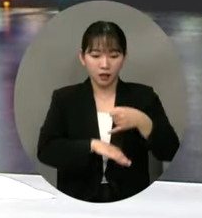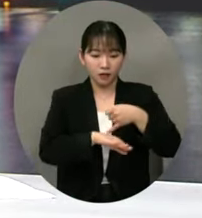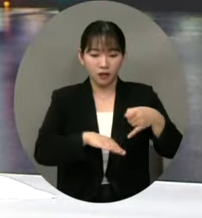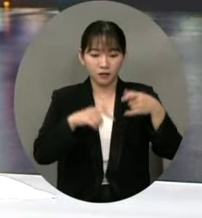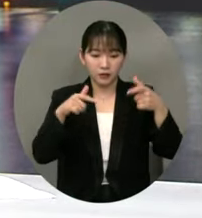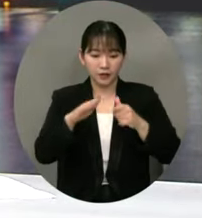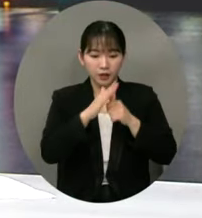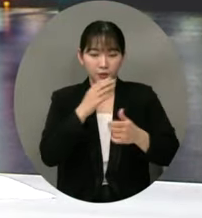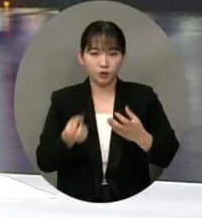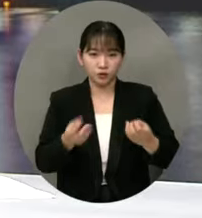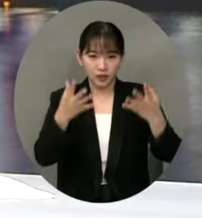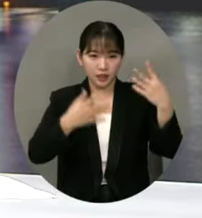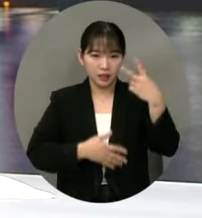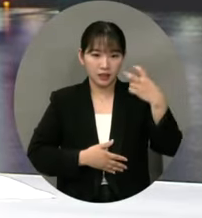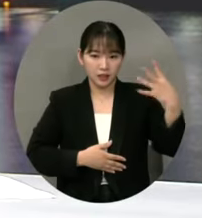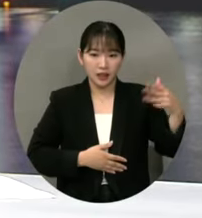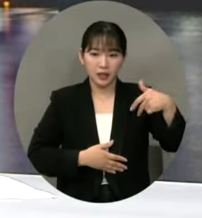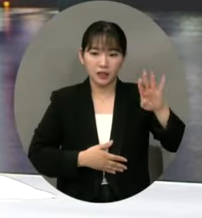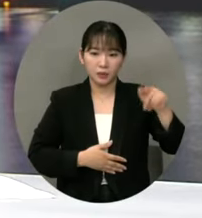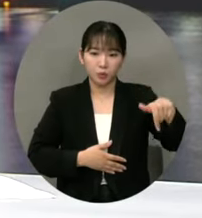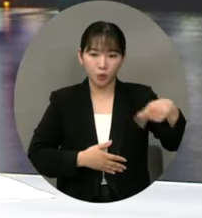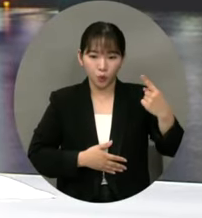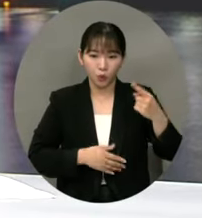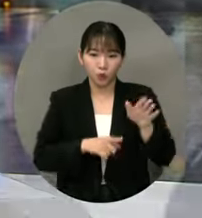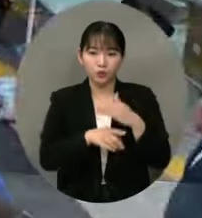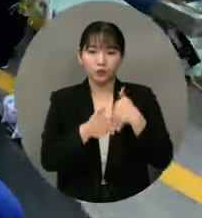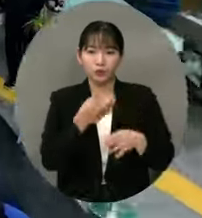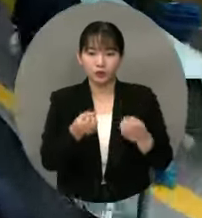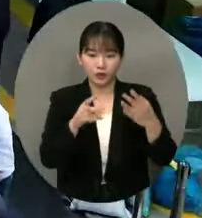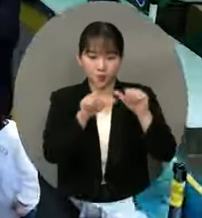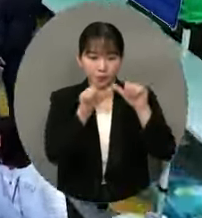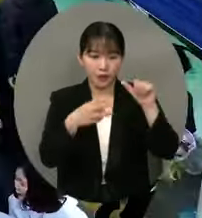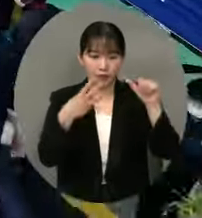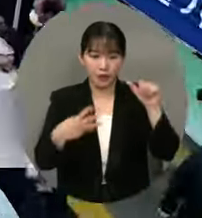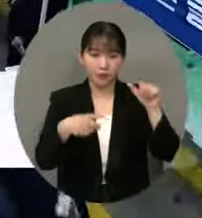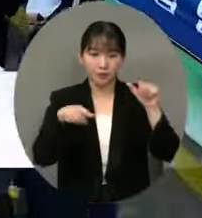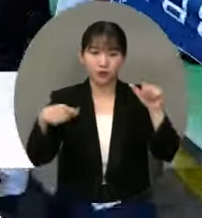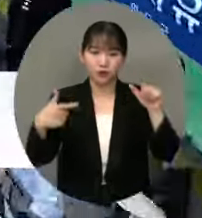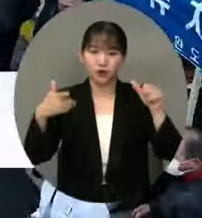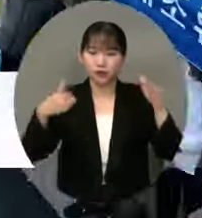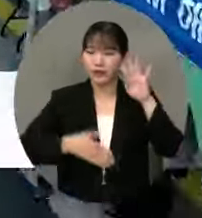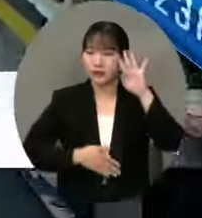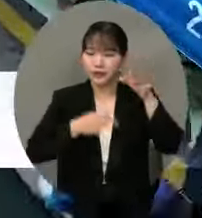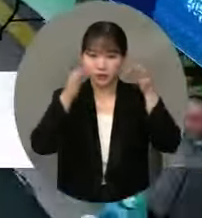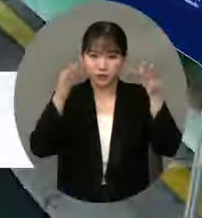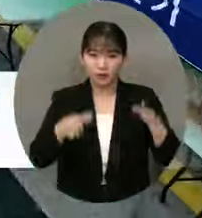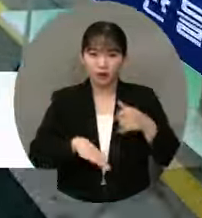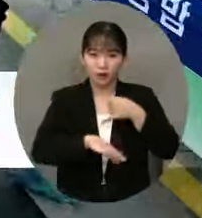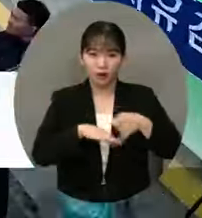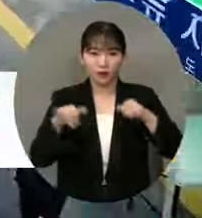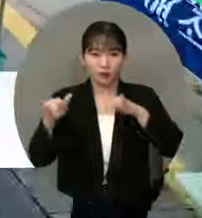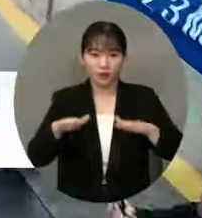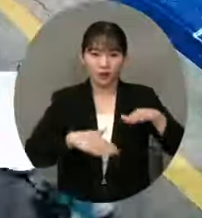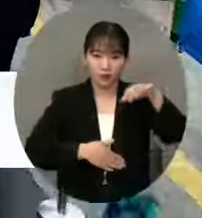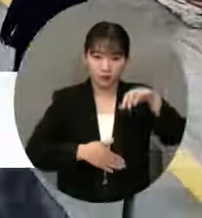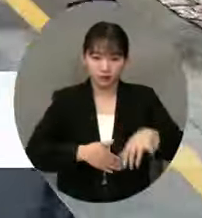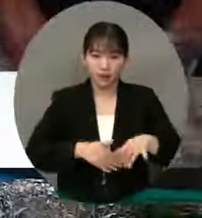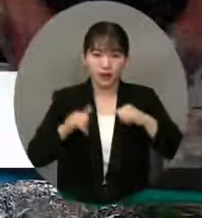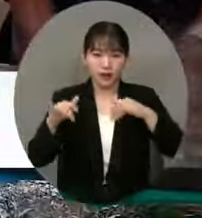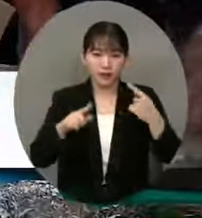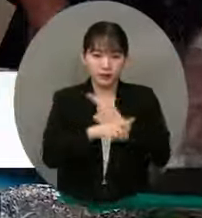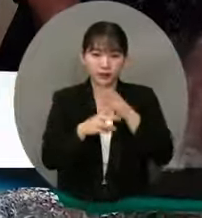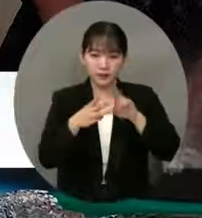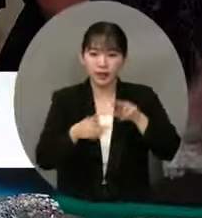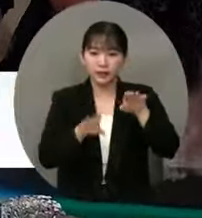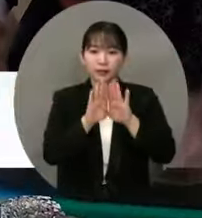완도군의 대표 축제인 2024 장보고 수산물 축제가 5월 3일부터 6일까지 4일간 완도 해변공원과